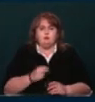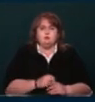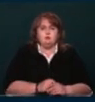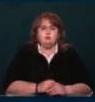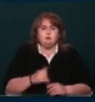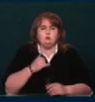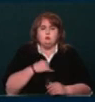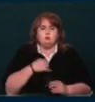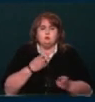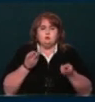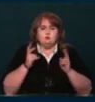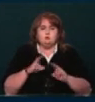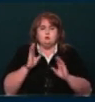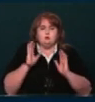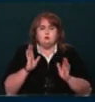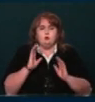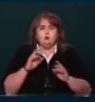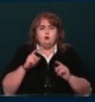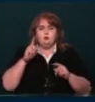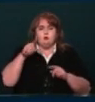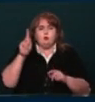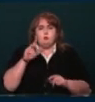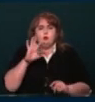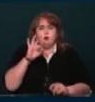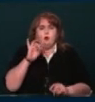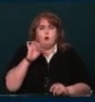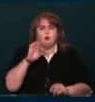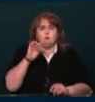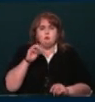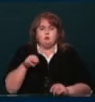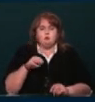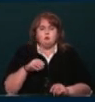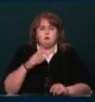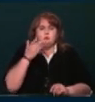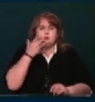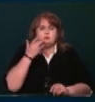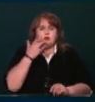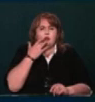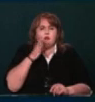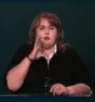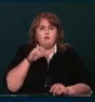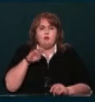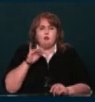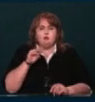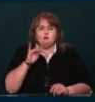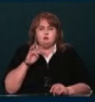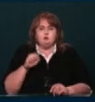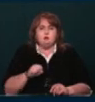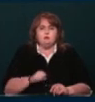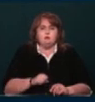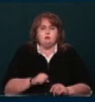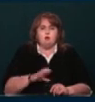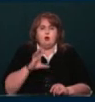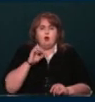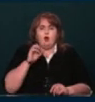У меня остаются только номера орбит. Энергия первого уровня – это постоянная величина.